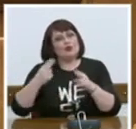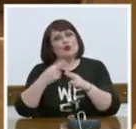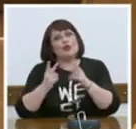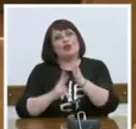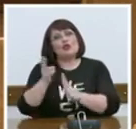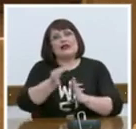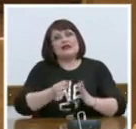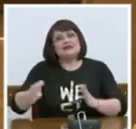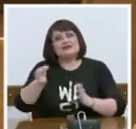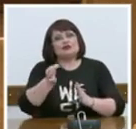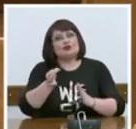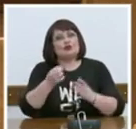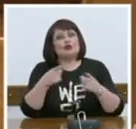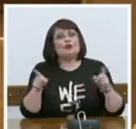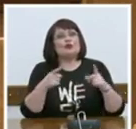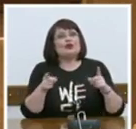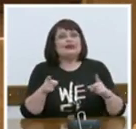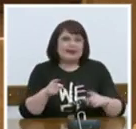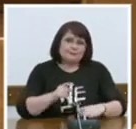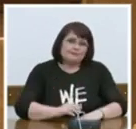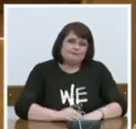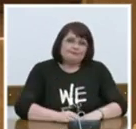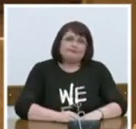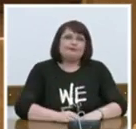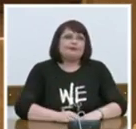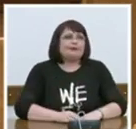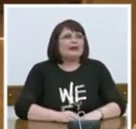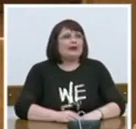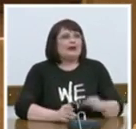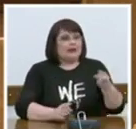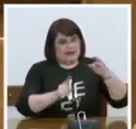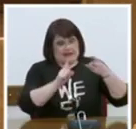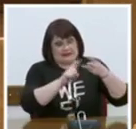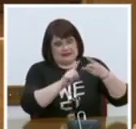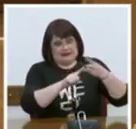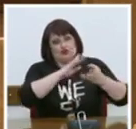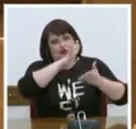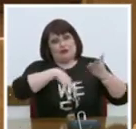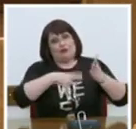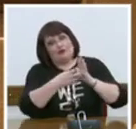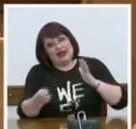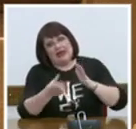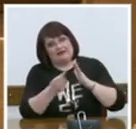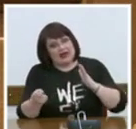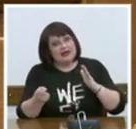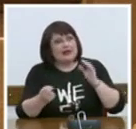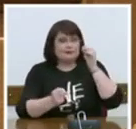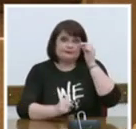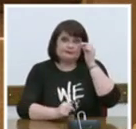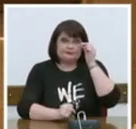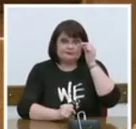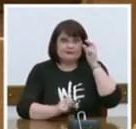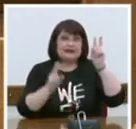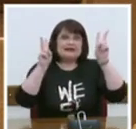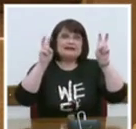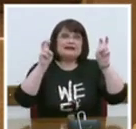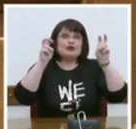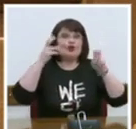ποιητή Φώτη Βαρέλη. Τρίτο κείμενο που αφαιρέθηκε με τίτλο «Ο